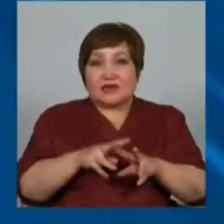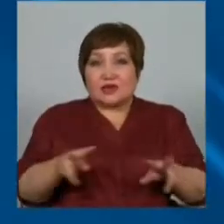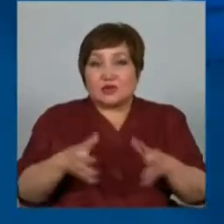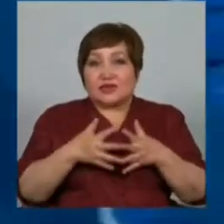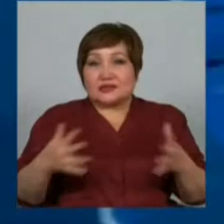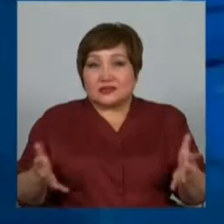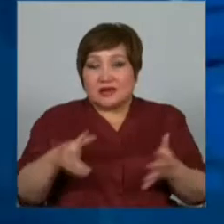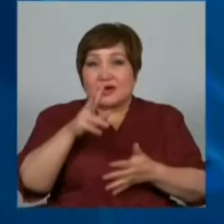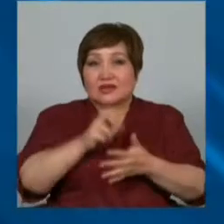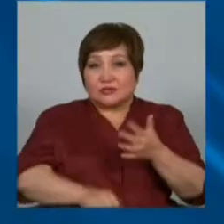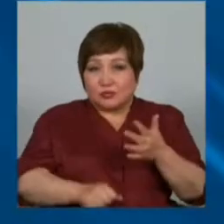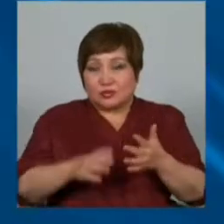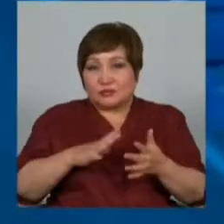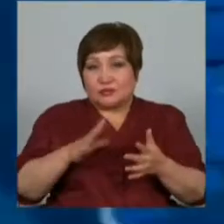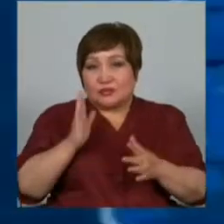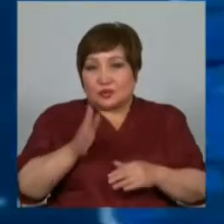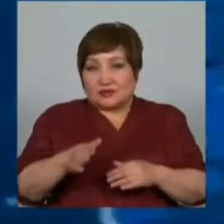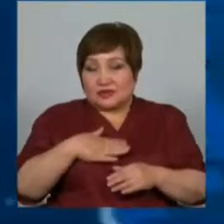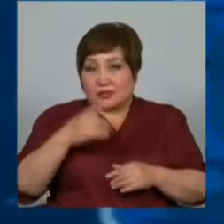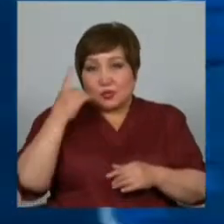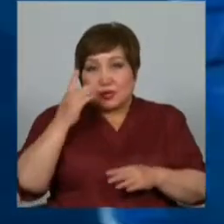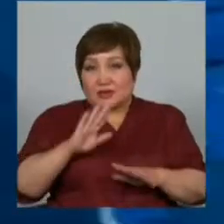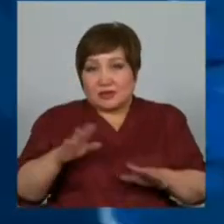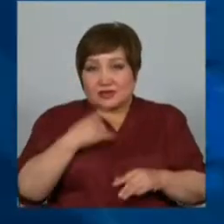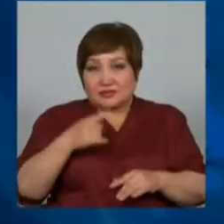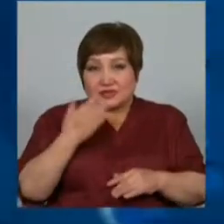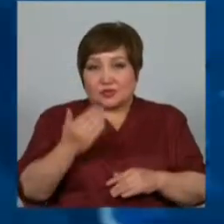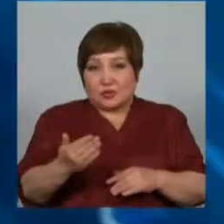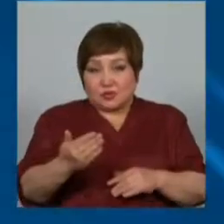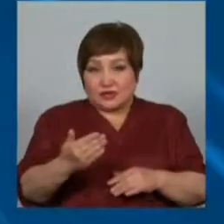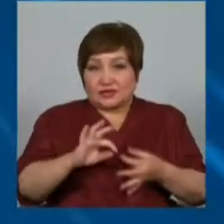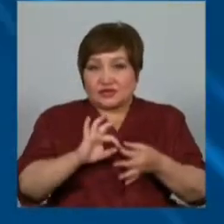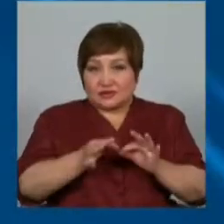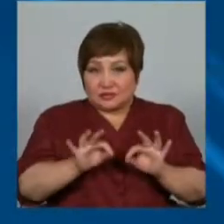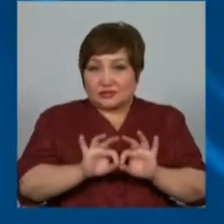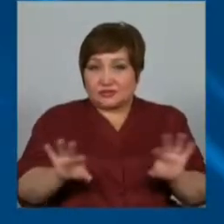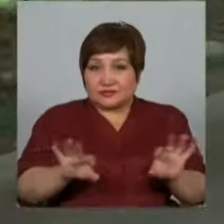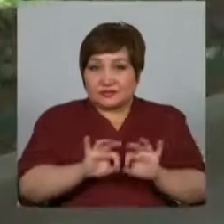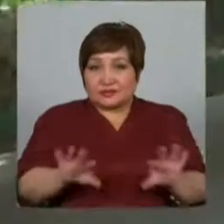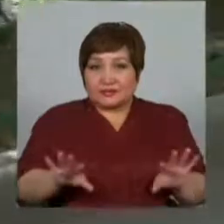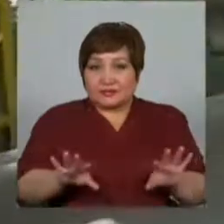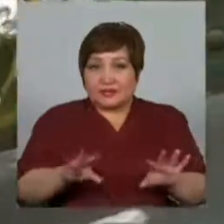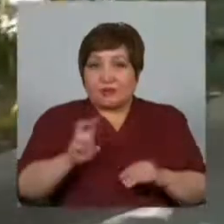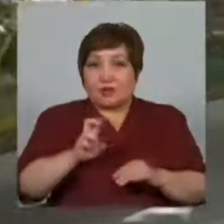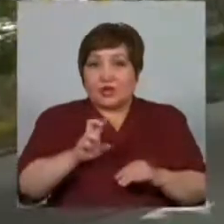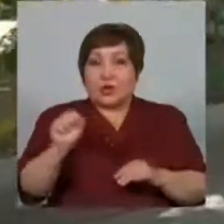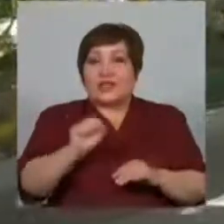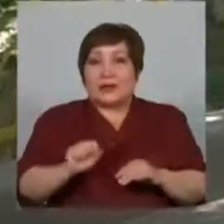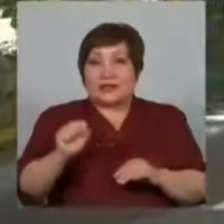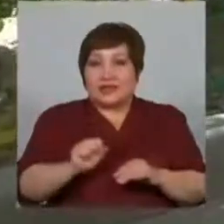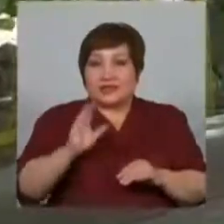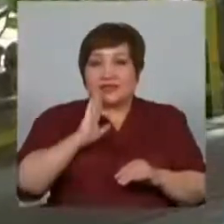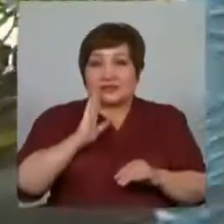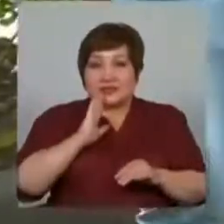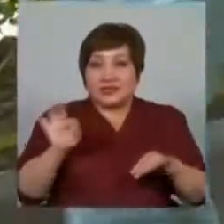келеді деп ойламадым дейді ол. Жағдайдың мән-жайын Наскен Еркін біліп көрді. Ботагөз Амангелді қызы